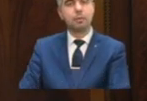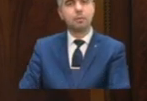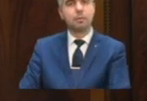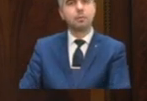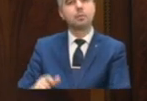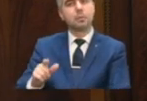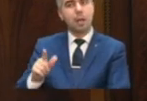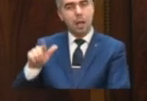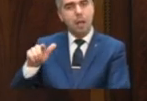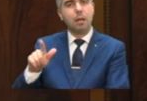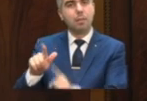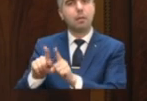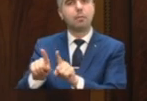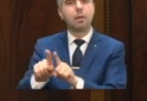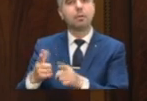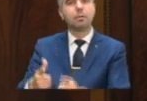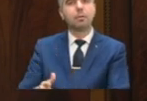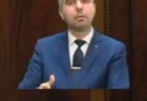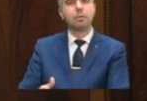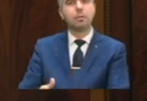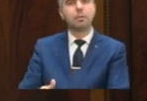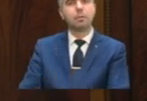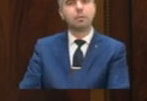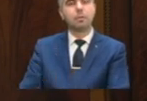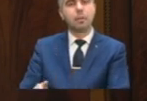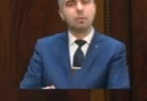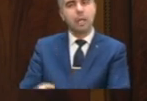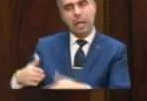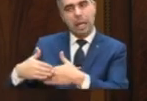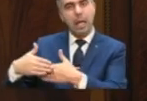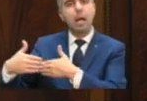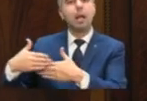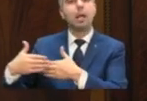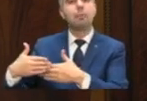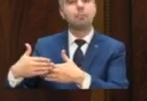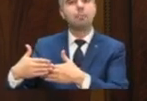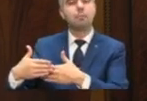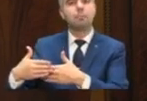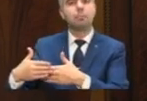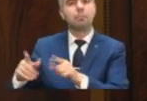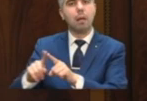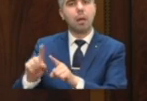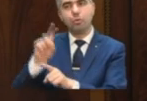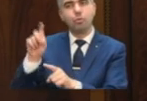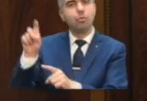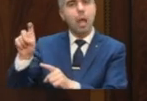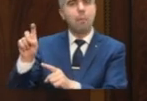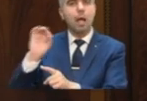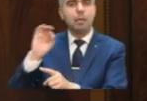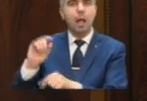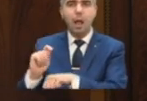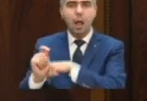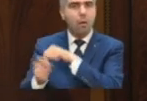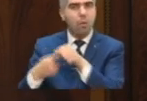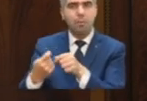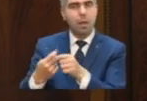الشغل في الـ في الـ في الـ في الـ في, الـ في الـ الاقليم ديالهم، خصهم يلقاو الشغل في الدائرة في قراب من الدائرة ديالهم في واحد الجماعة